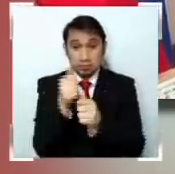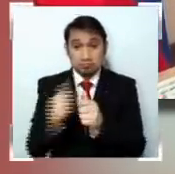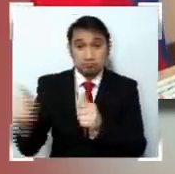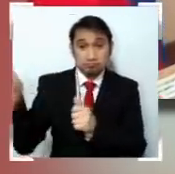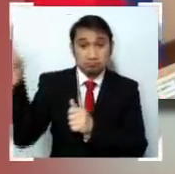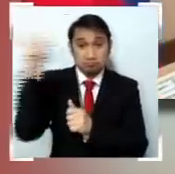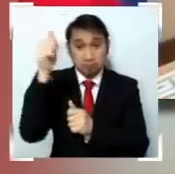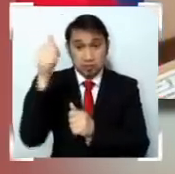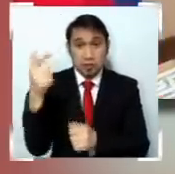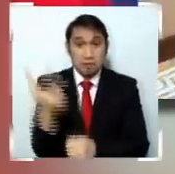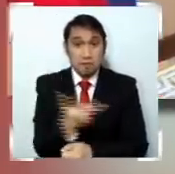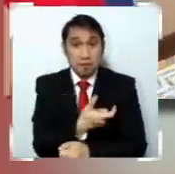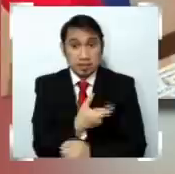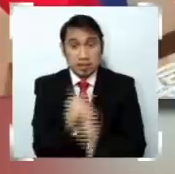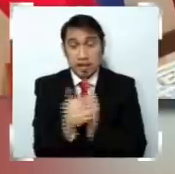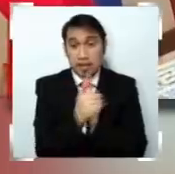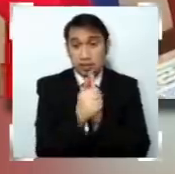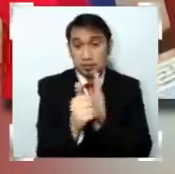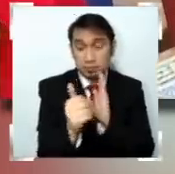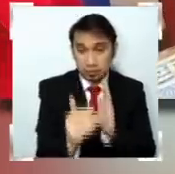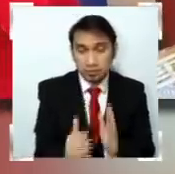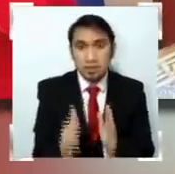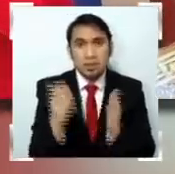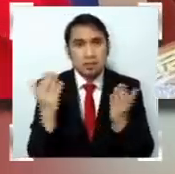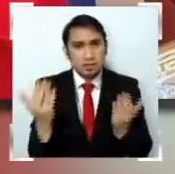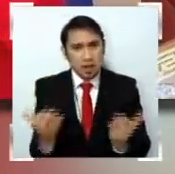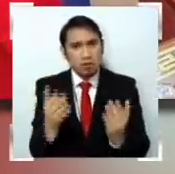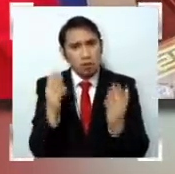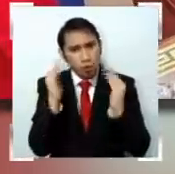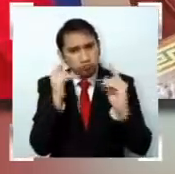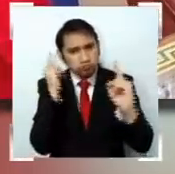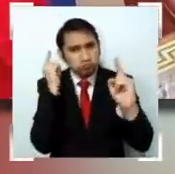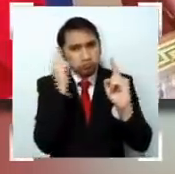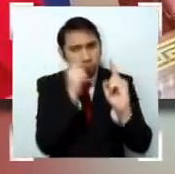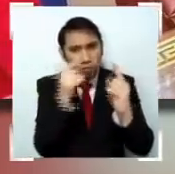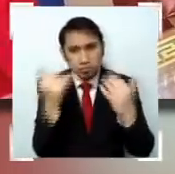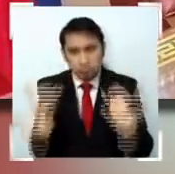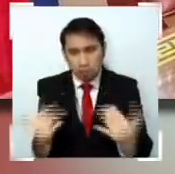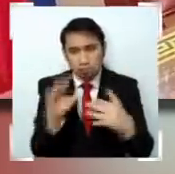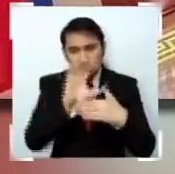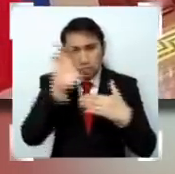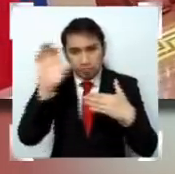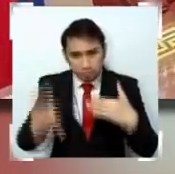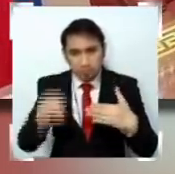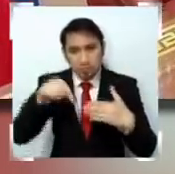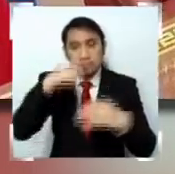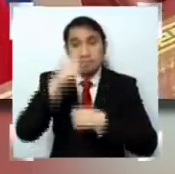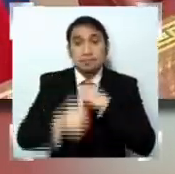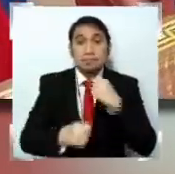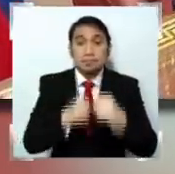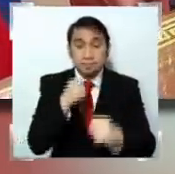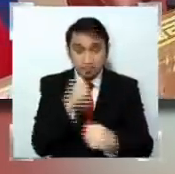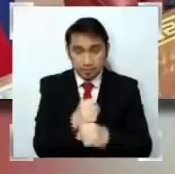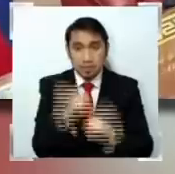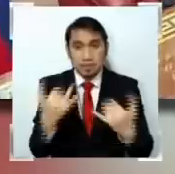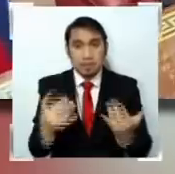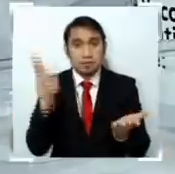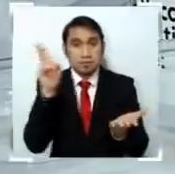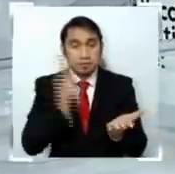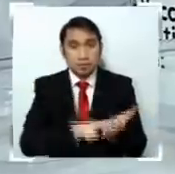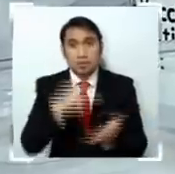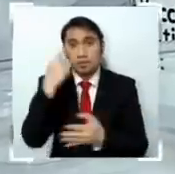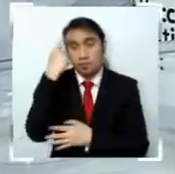na maaabot natin ang herd immunity bago matapos ang taon. Ngayong pirmado na ang supply agreement para sa 40 million doses ng